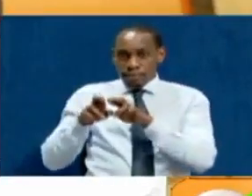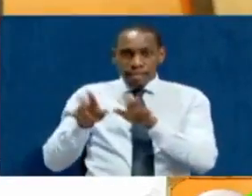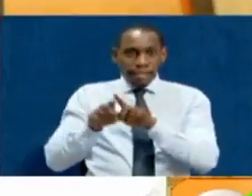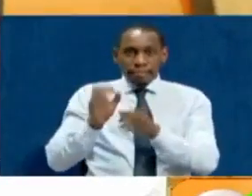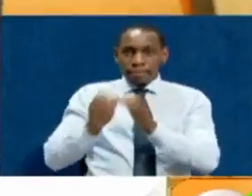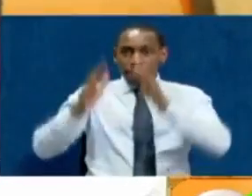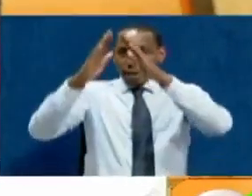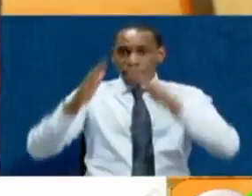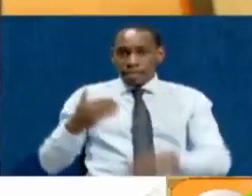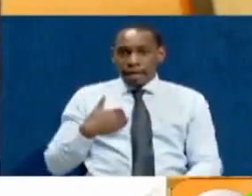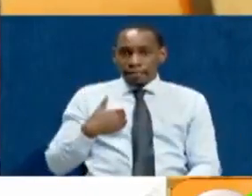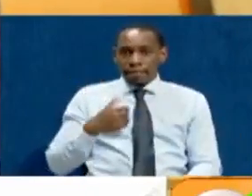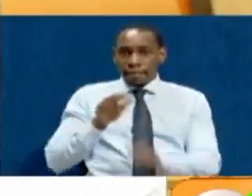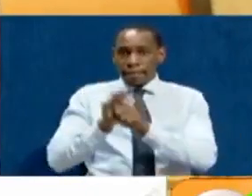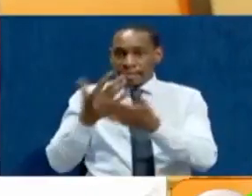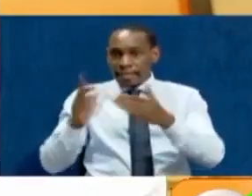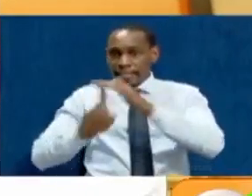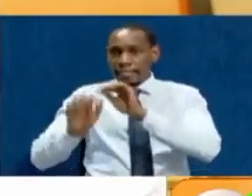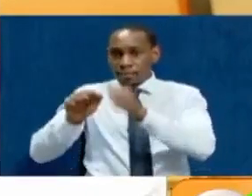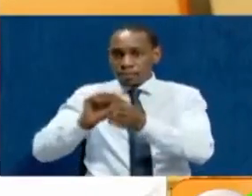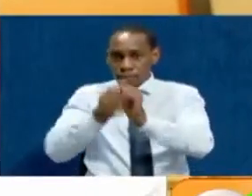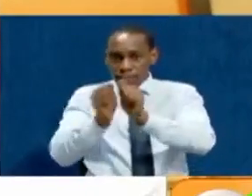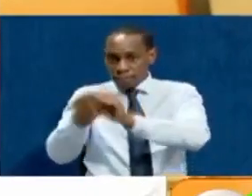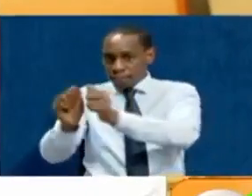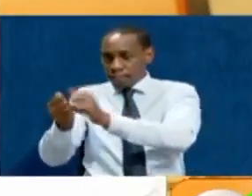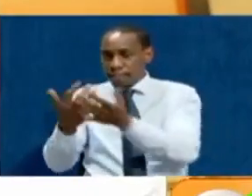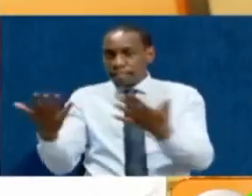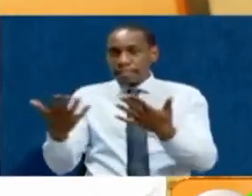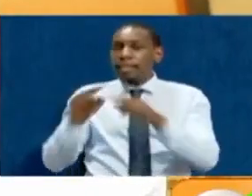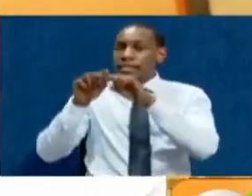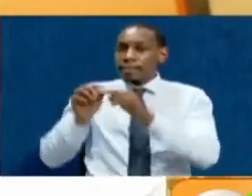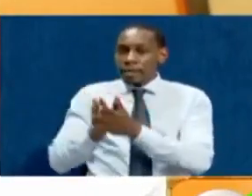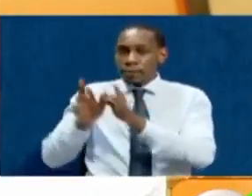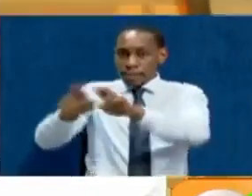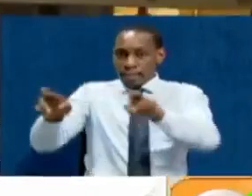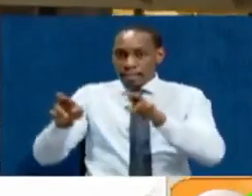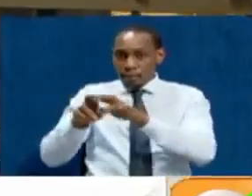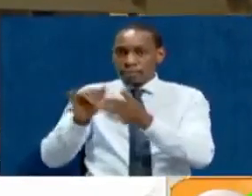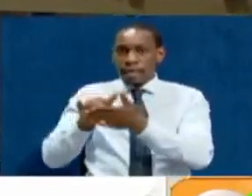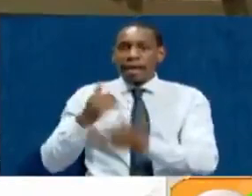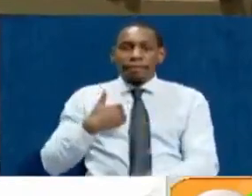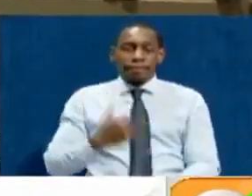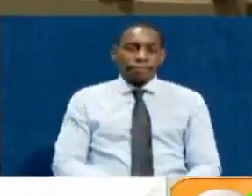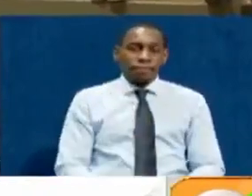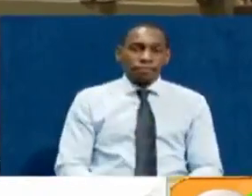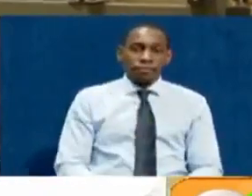hata kama nyumba yako iko a bit congested, we can customize kulingana na size ambayo unataka.